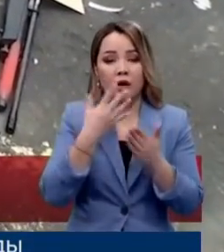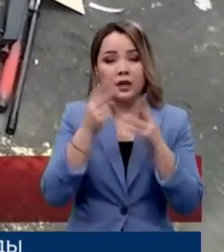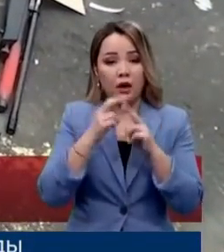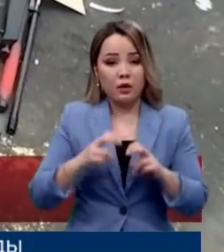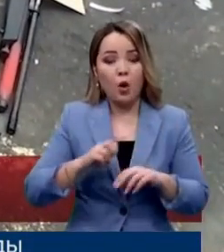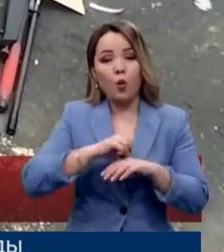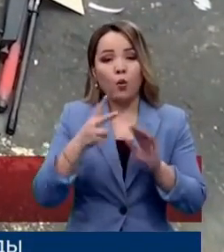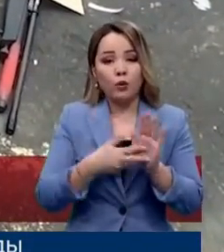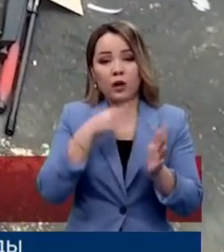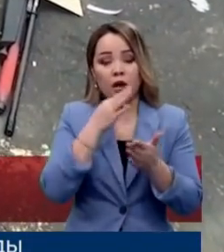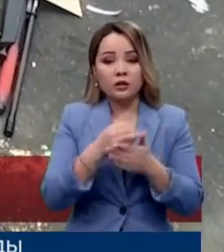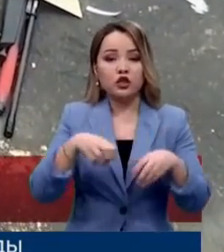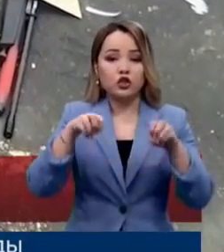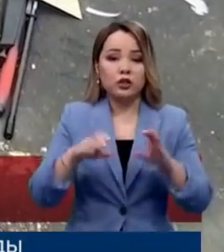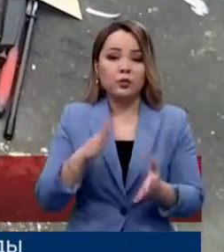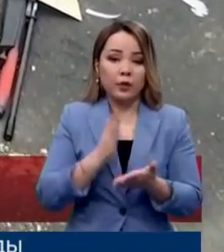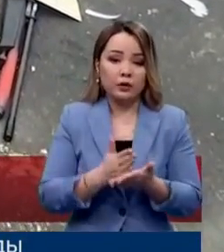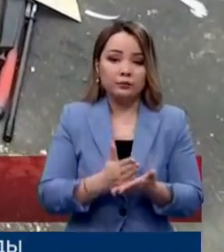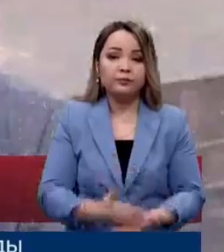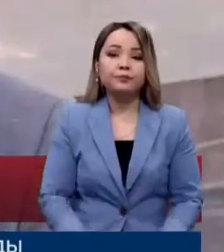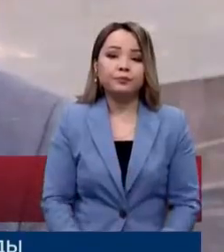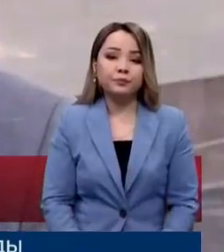жатса, 18-іне үкім шықты.